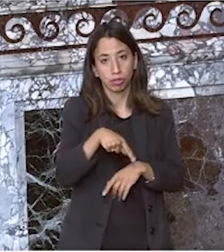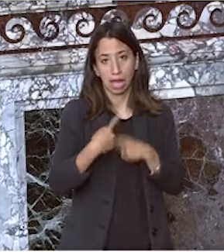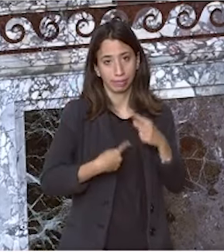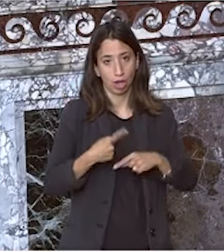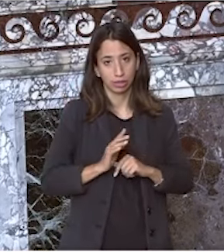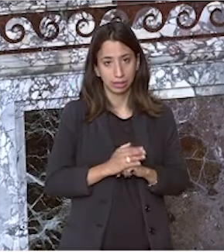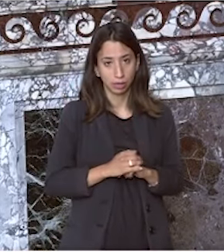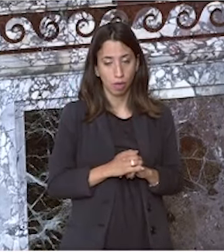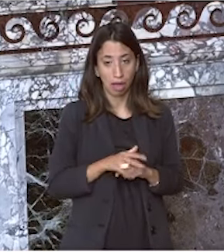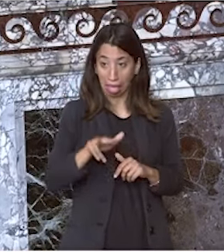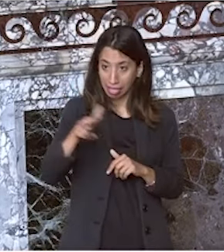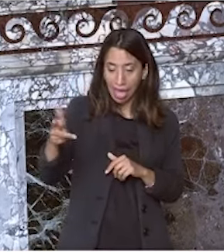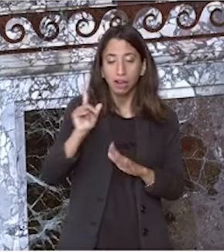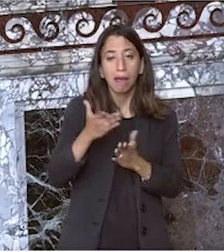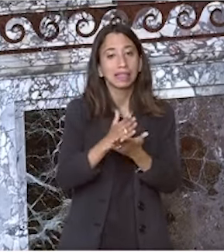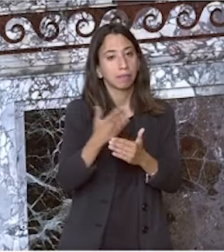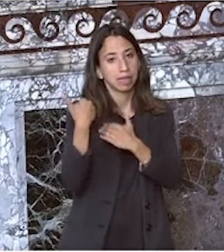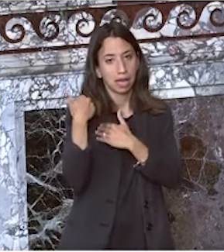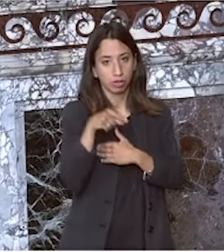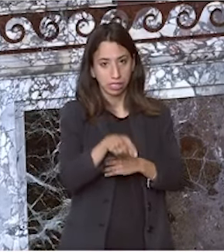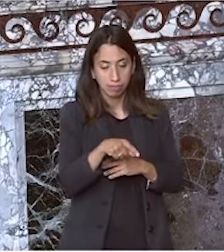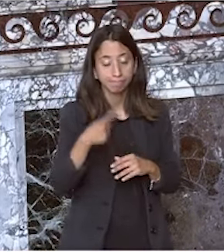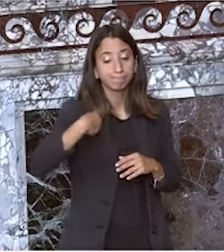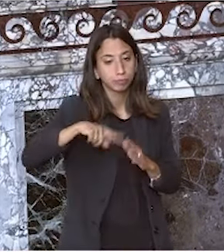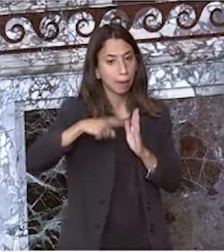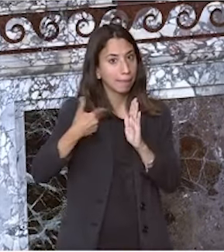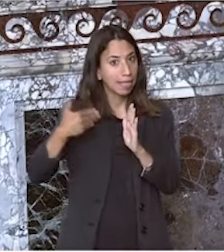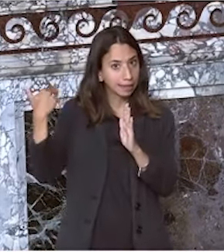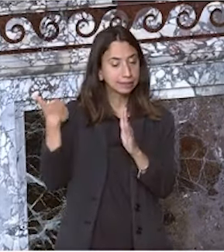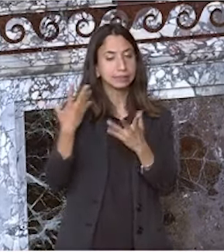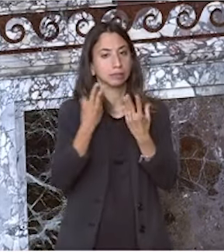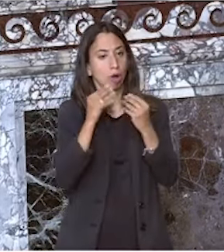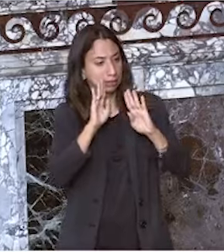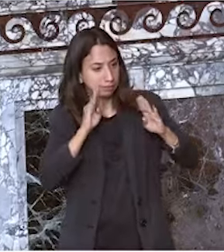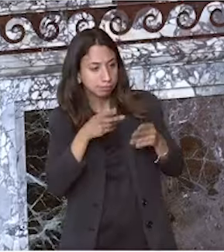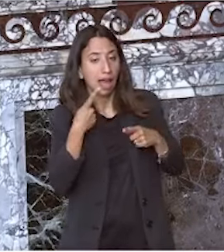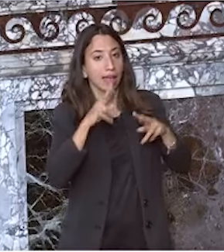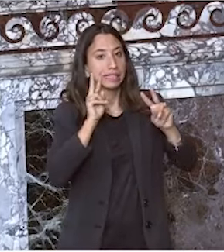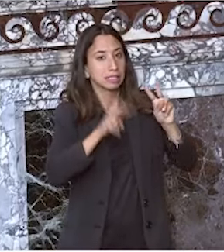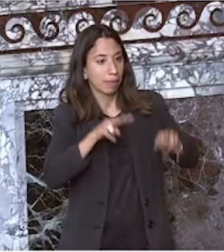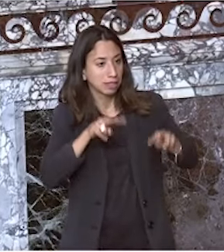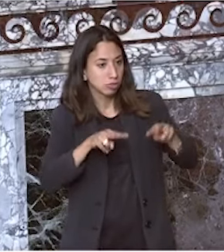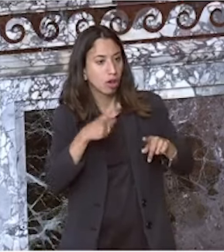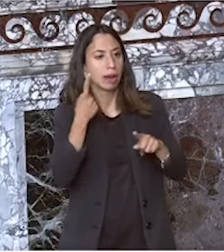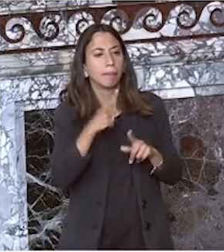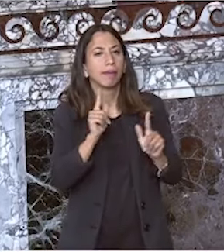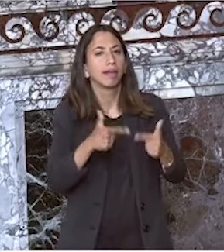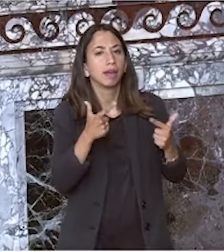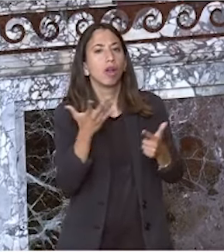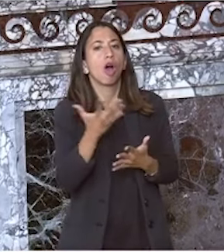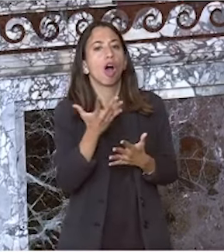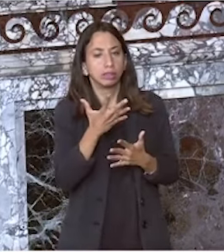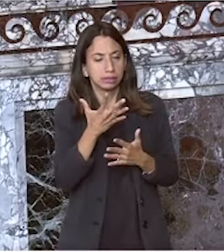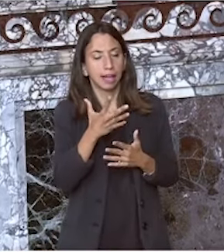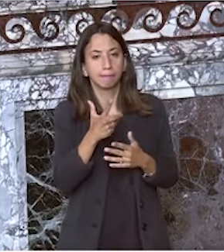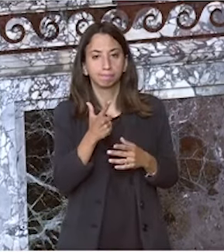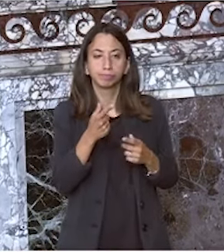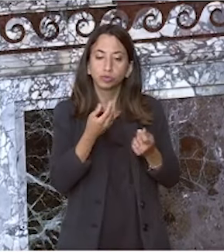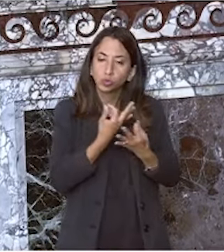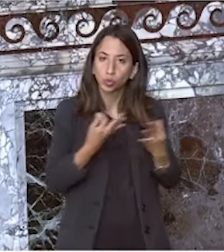terzi. Nei mesi scorsi abbiamo intensificato gli interventi, incluse le ispezioni, per assicurare un adeguato governo